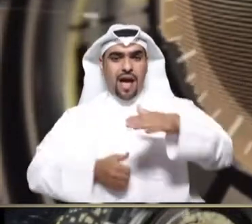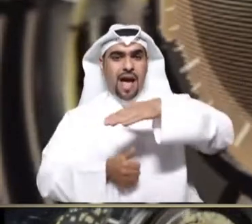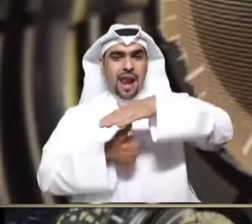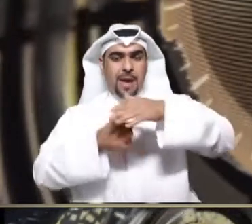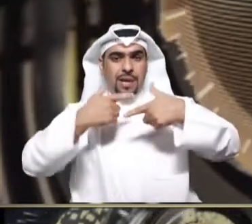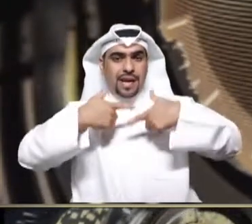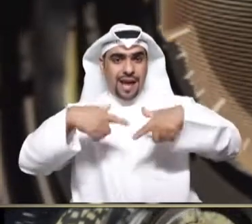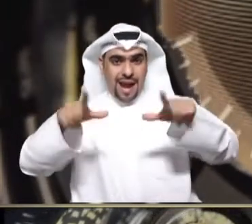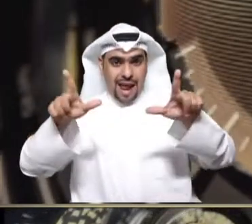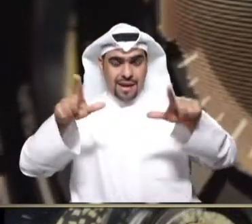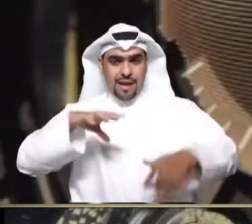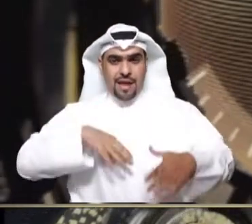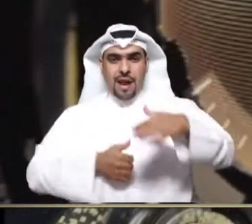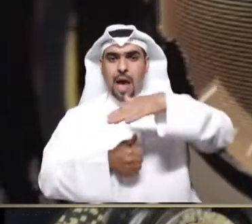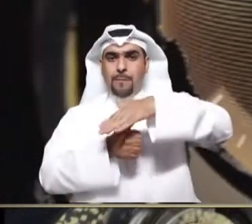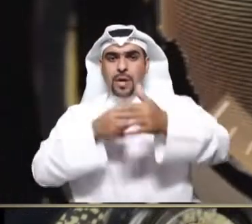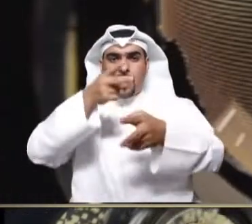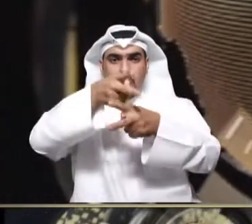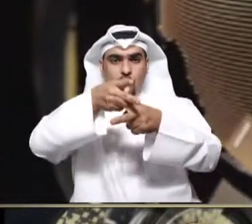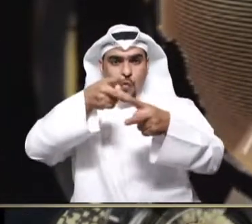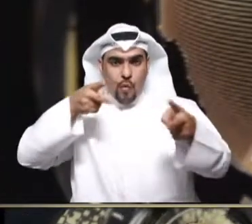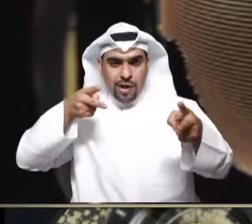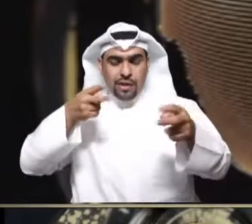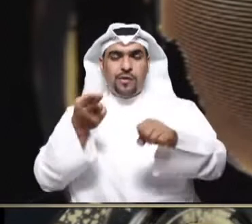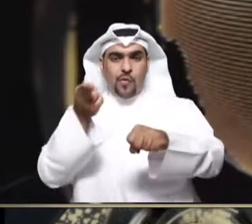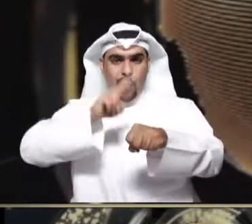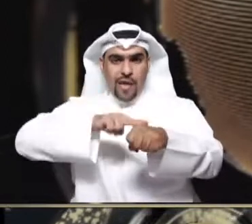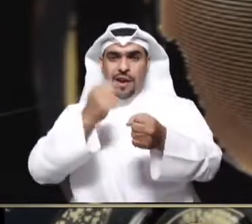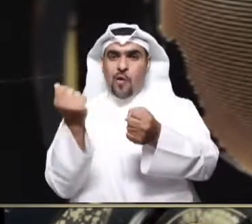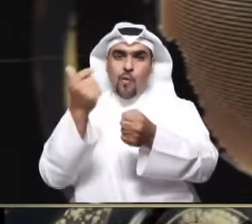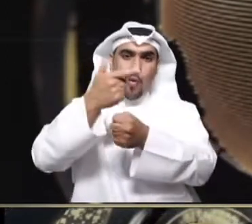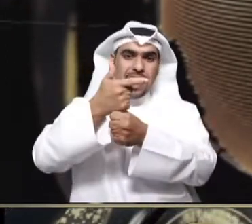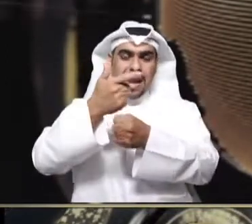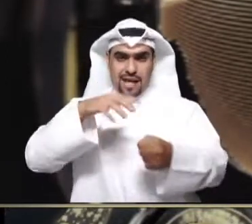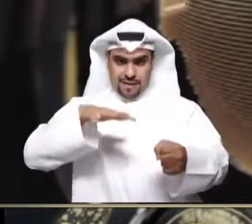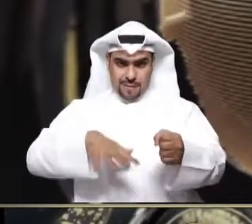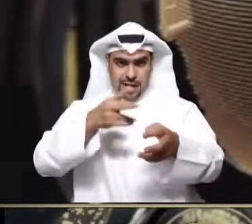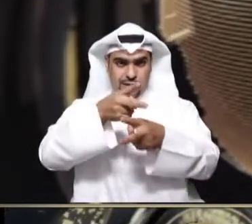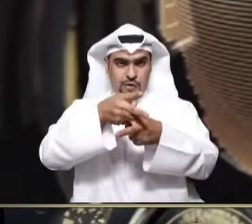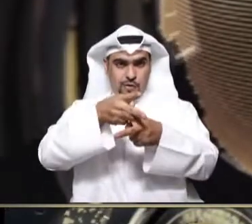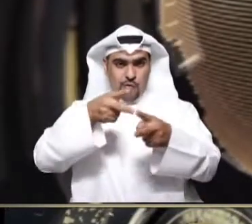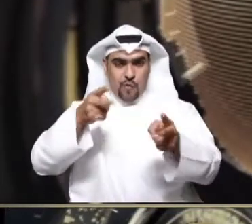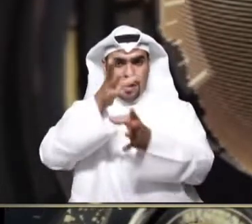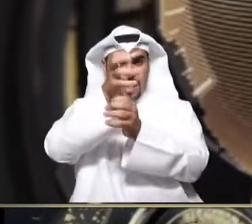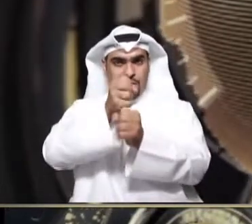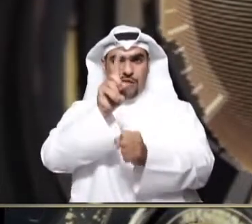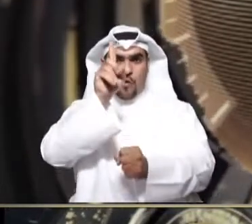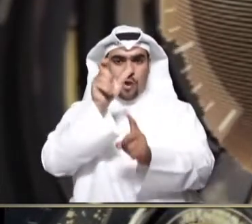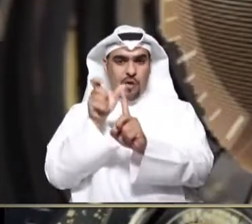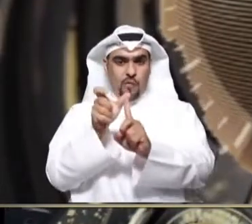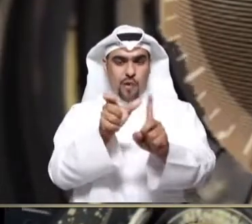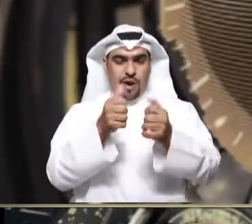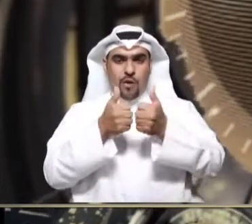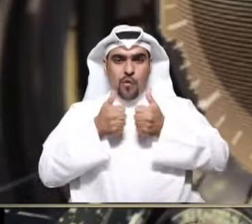أمير البلاد حفظه الله ورعاه وسمو ولي العهد الشيخ نواف الأحمد الجابر الصباح حفظه الله وأسرة